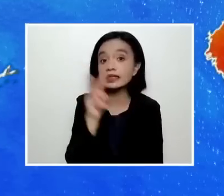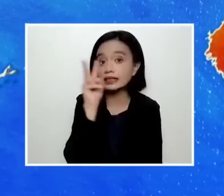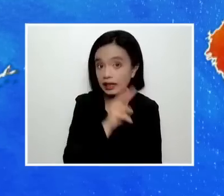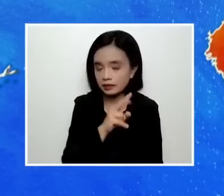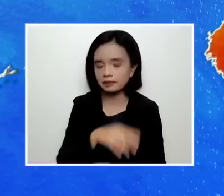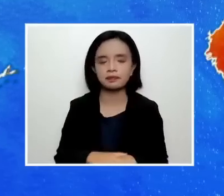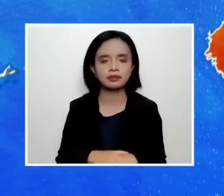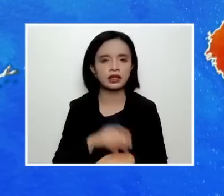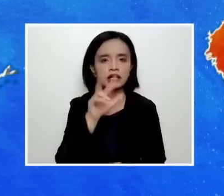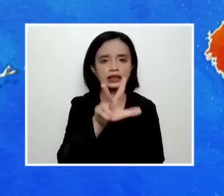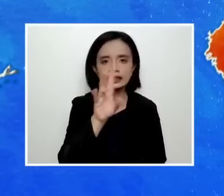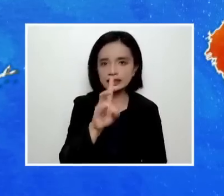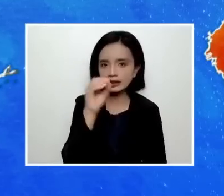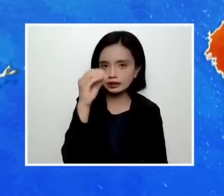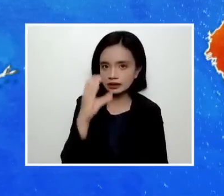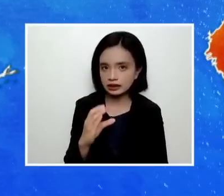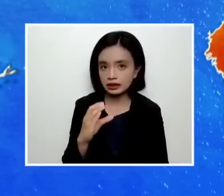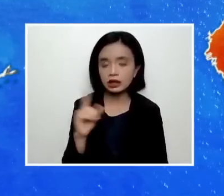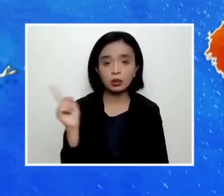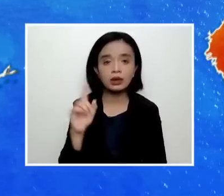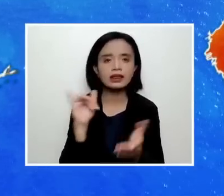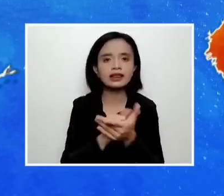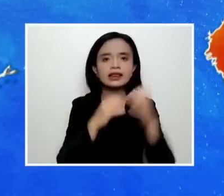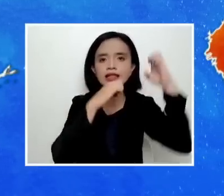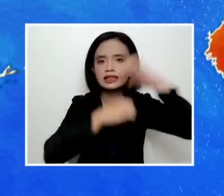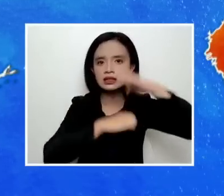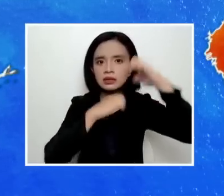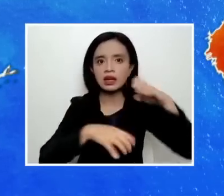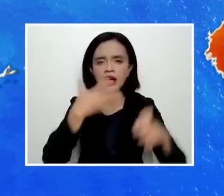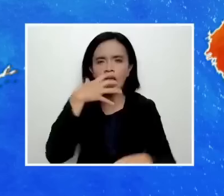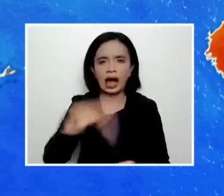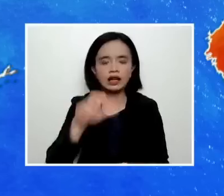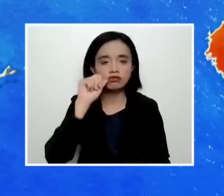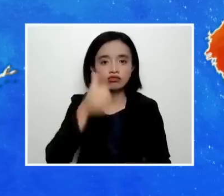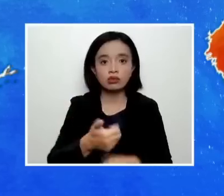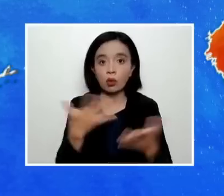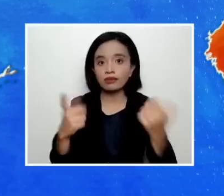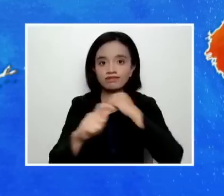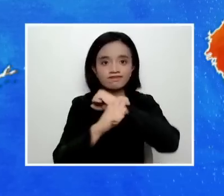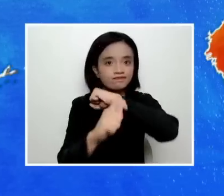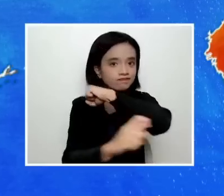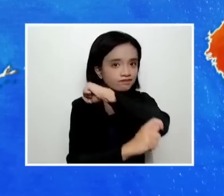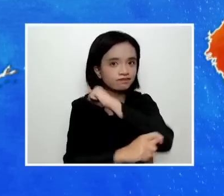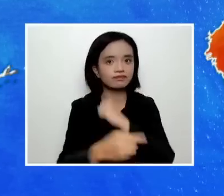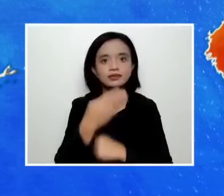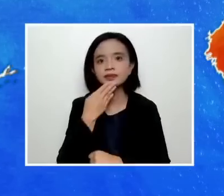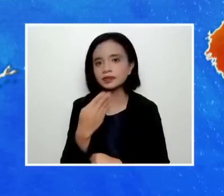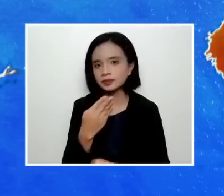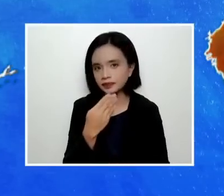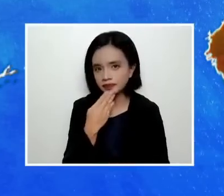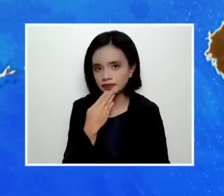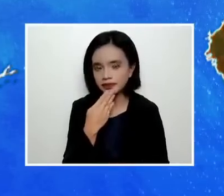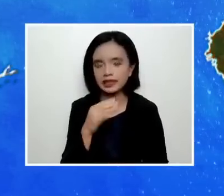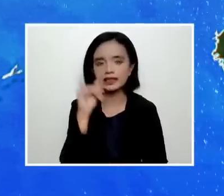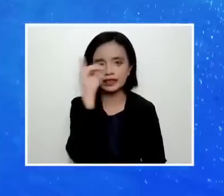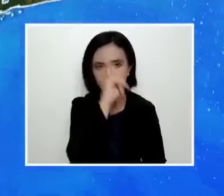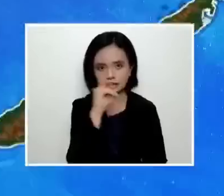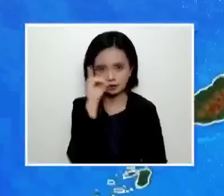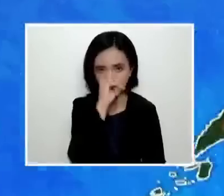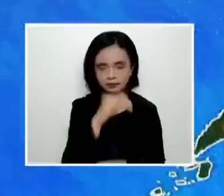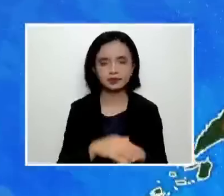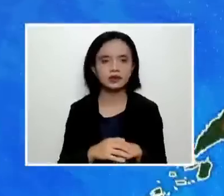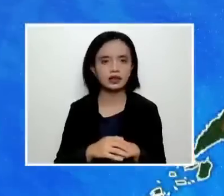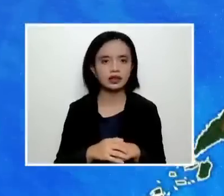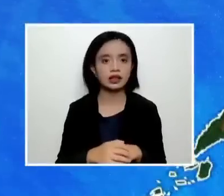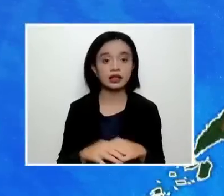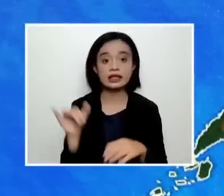degrees Celsius naman ang inaasahang heat index bukas sa Tacloban, sa Bacolod, at sa Iloilo City. Maaraw din at walang